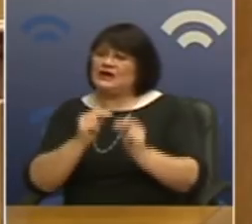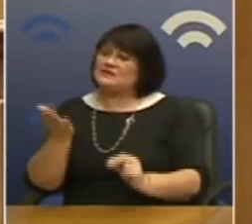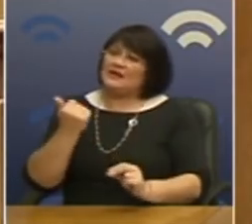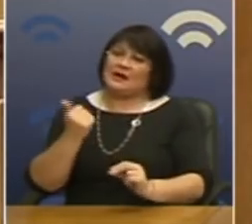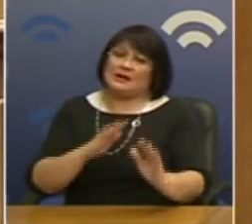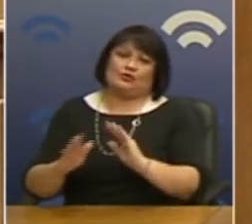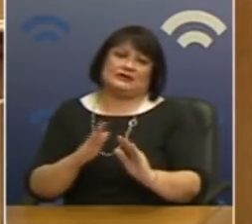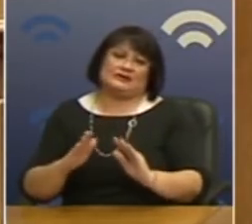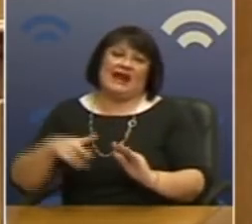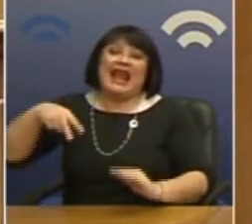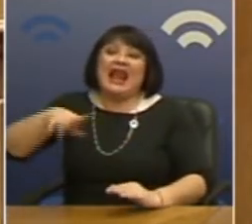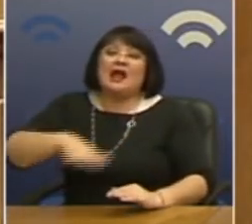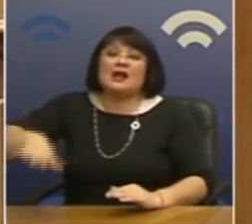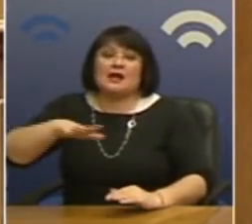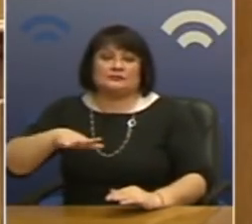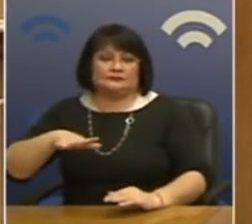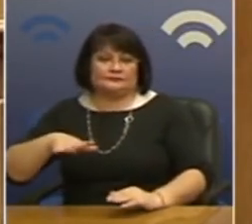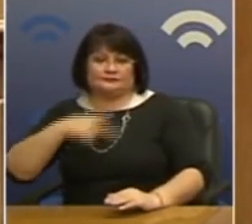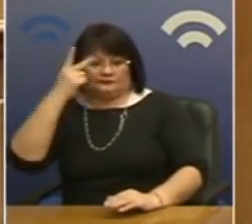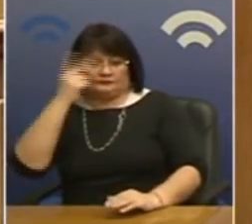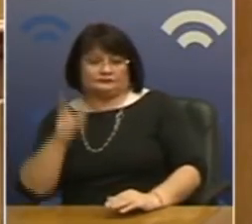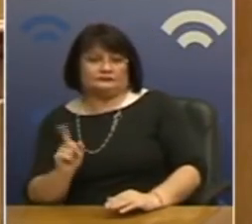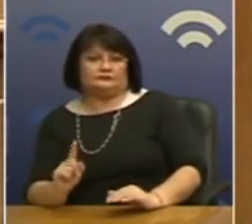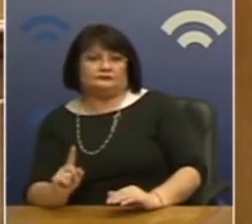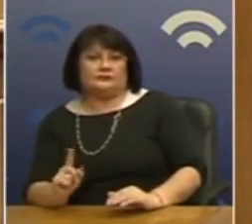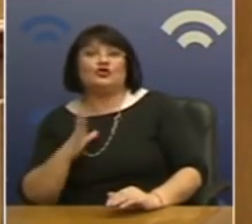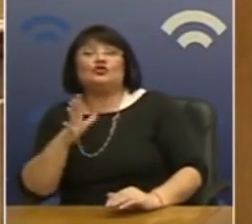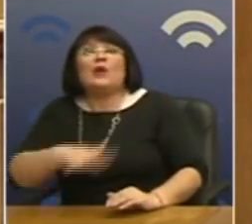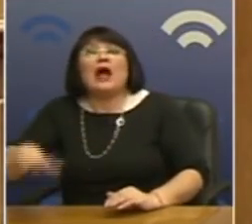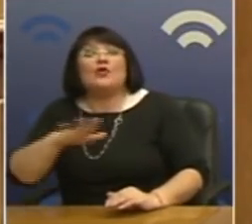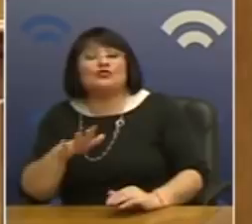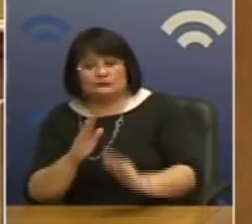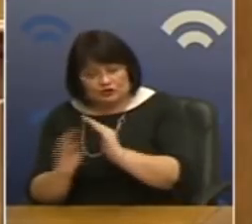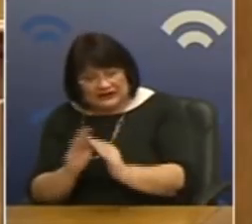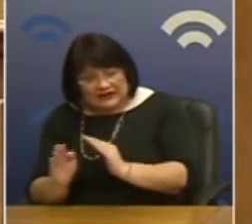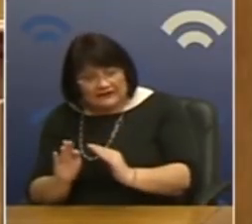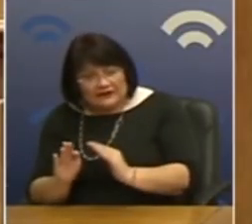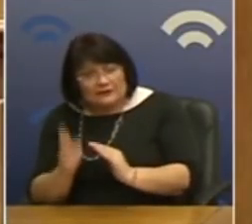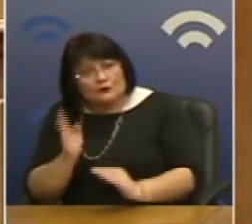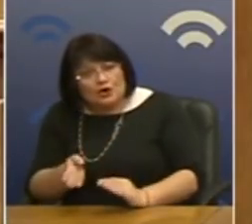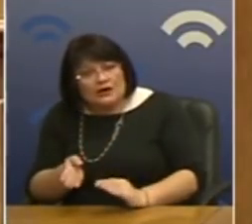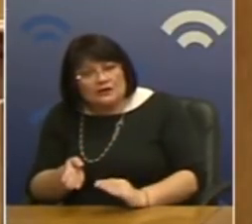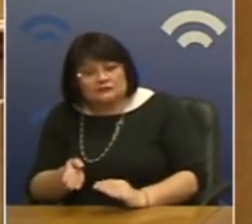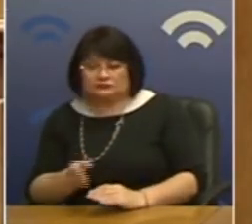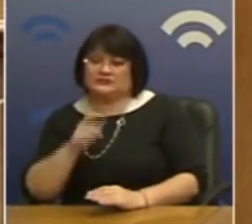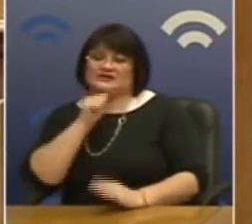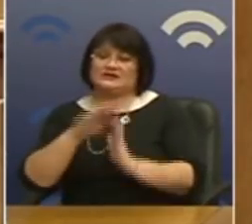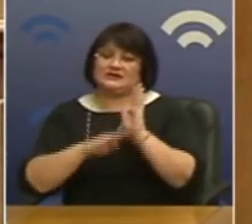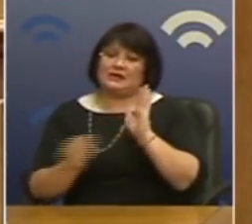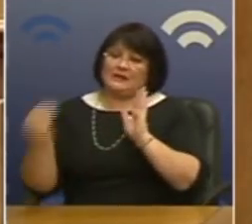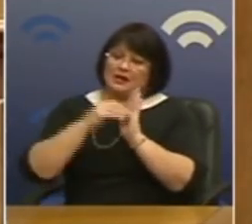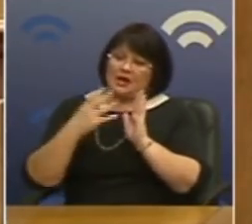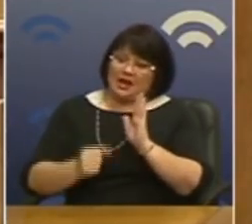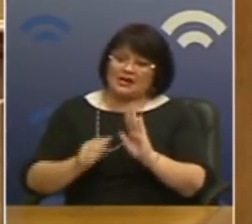λαϊκά δικαιώματα. Αφού ξέρουμε όλοι ότι ακόμη και αν υπάρχει μια κάποια προστασία στο Σύνταγμα για μια